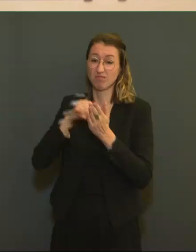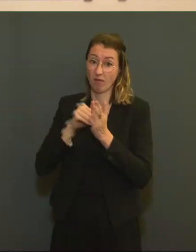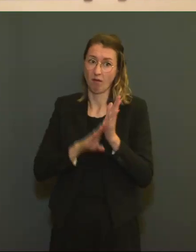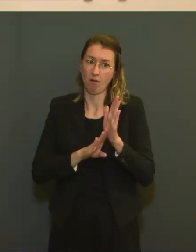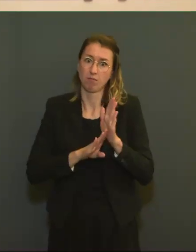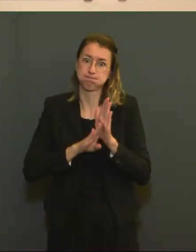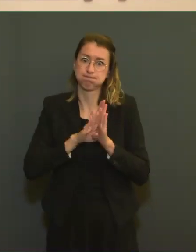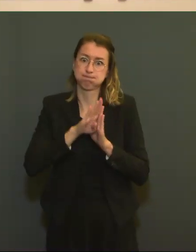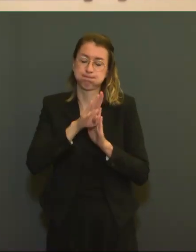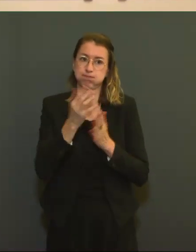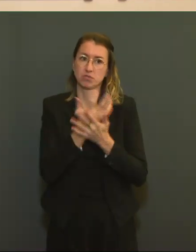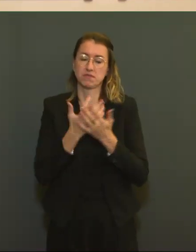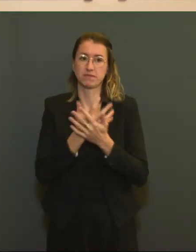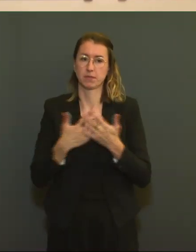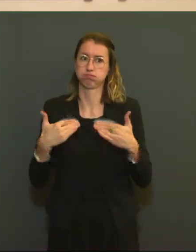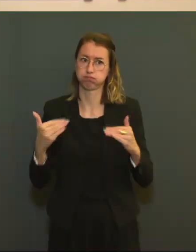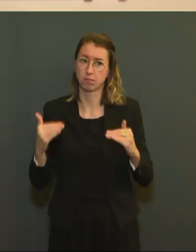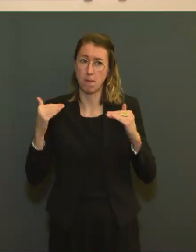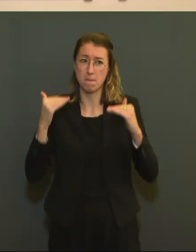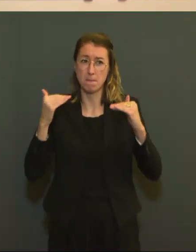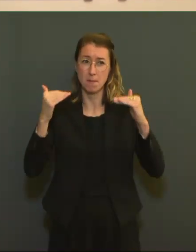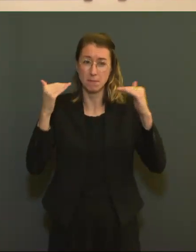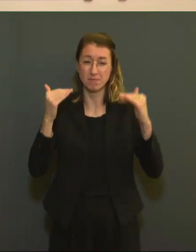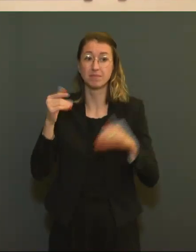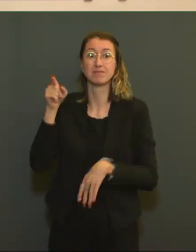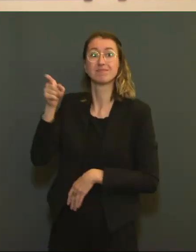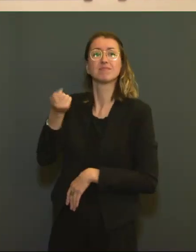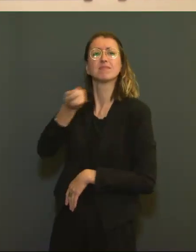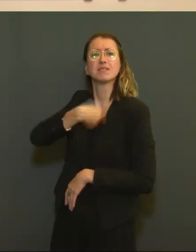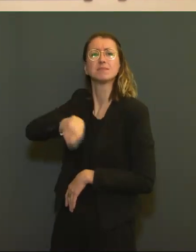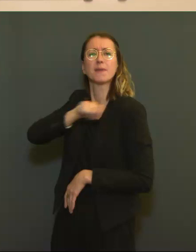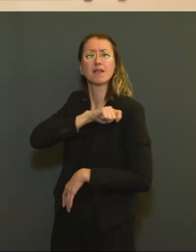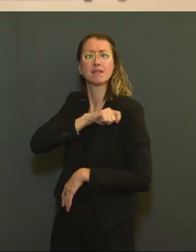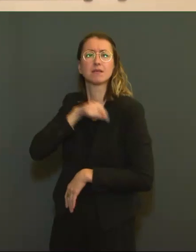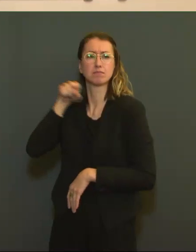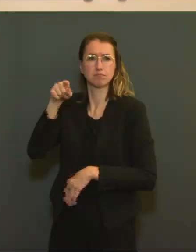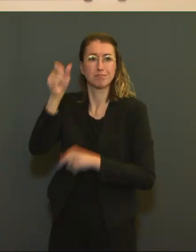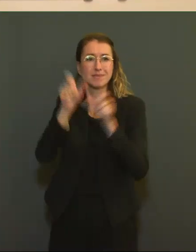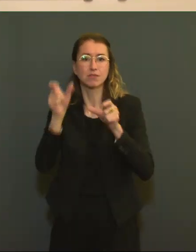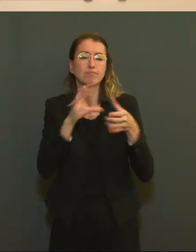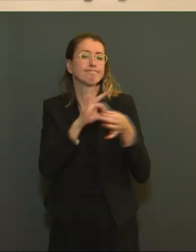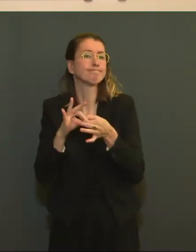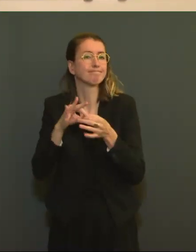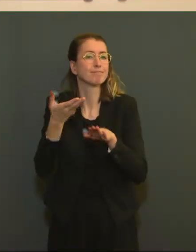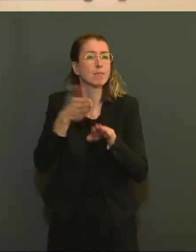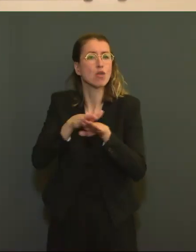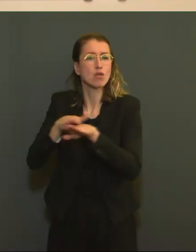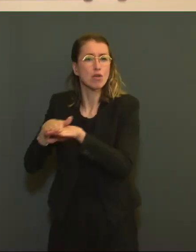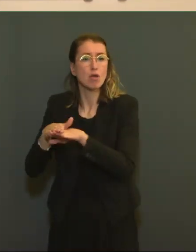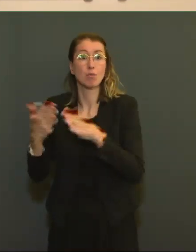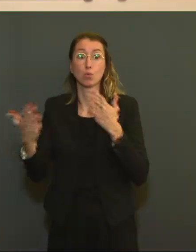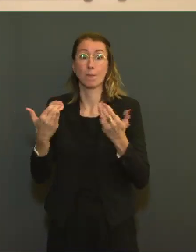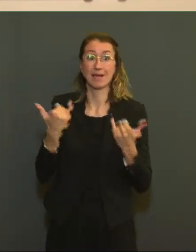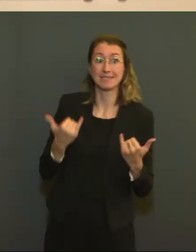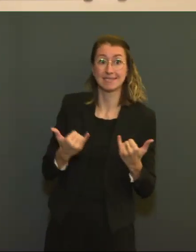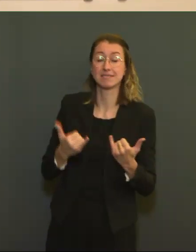Actuellement, en Espagne, le nombre de décès est proportionnellement au nombre d'habitants 3 fois plus important que celui que nous constatons dans